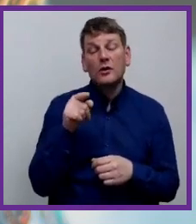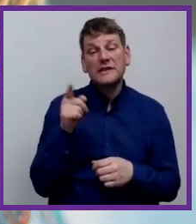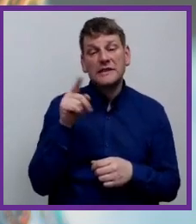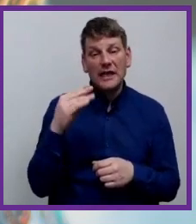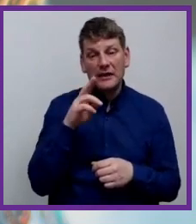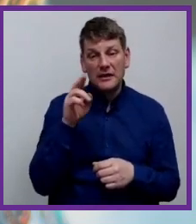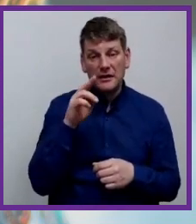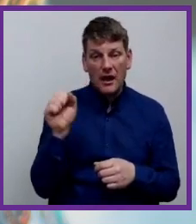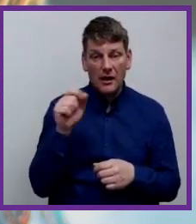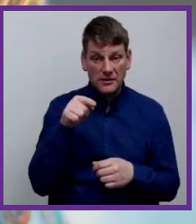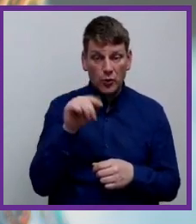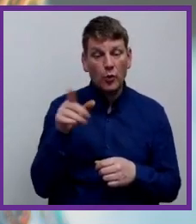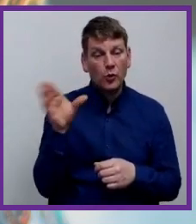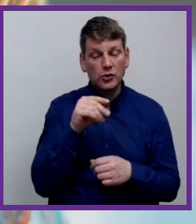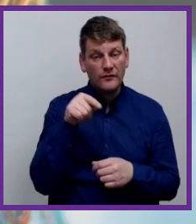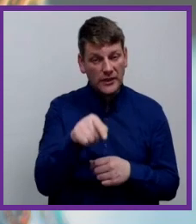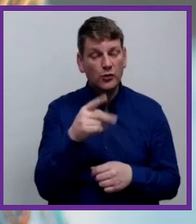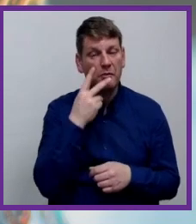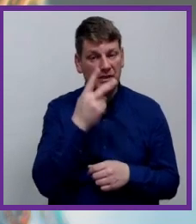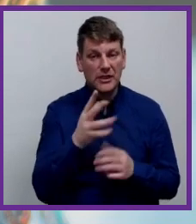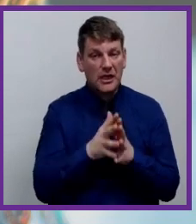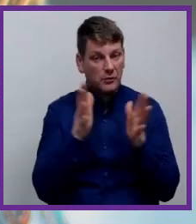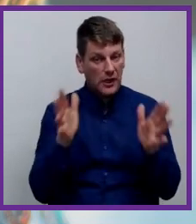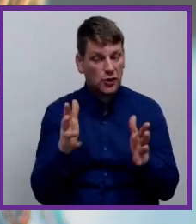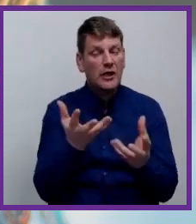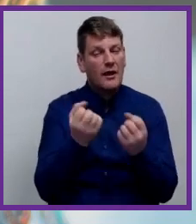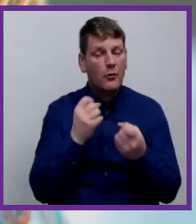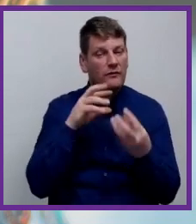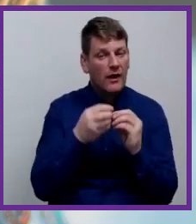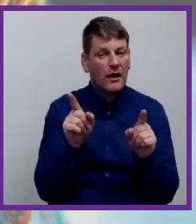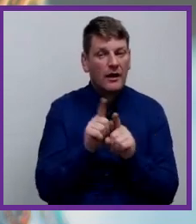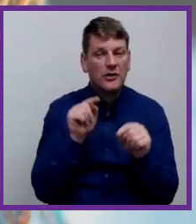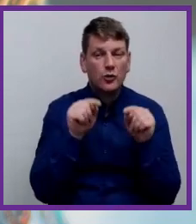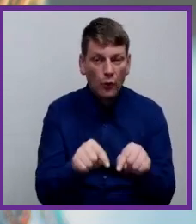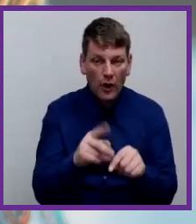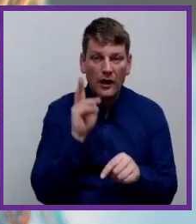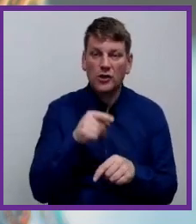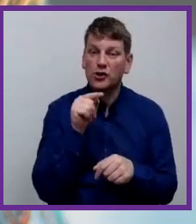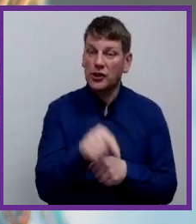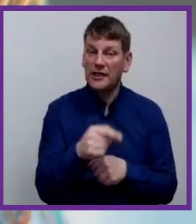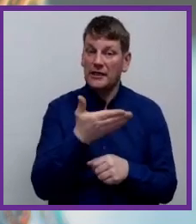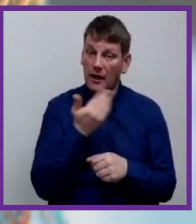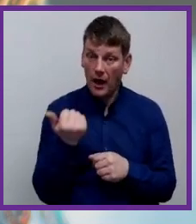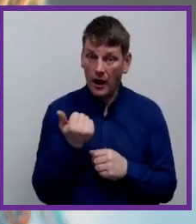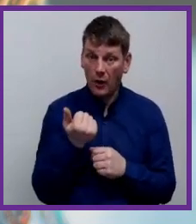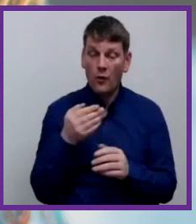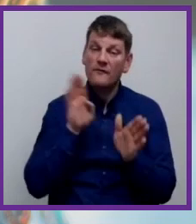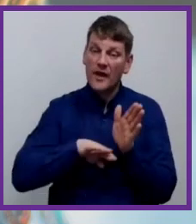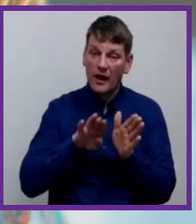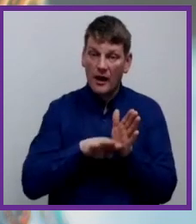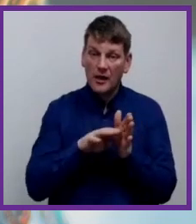paskatījās plašāk, ņemot vērā arī to, ka šī nav